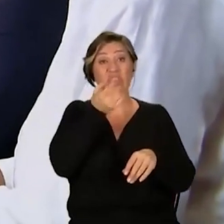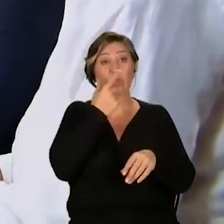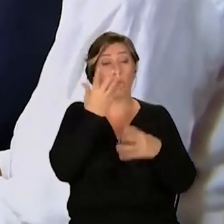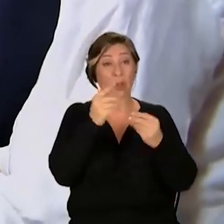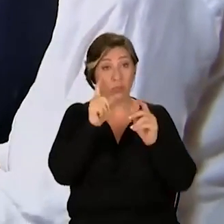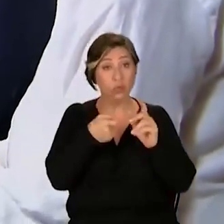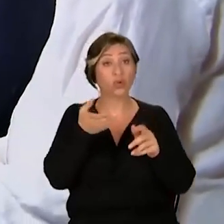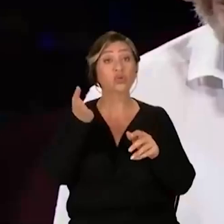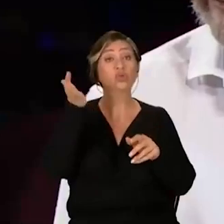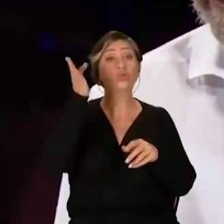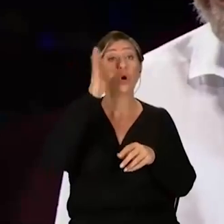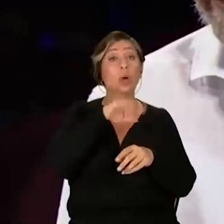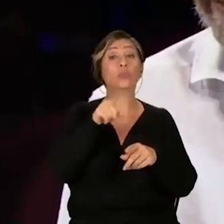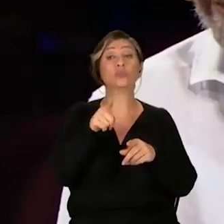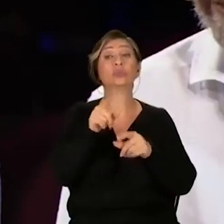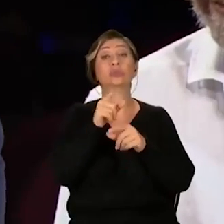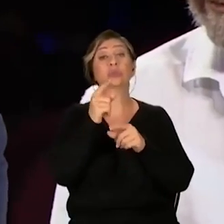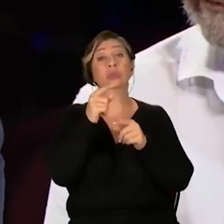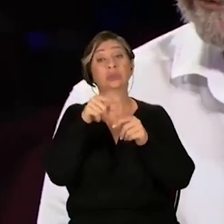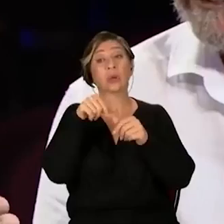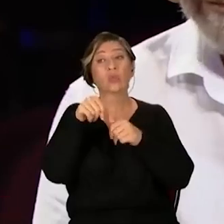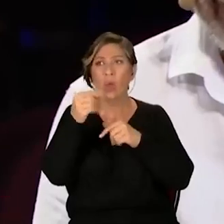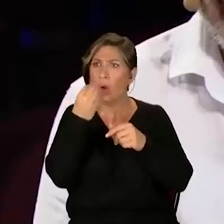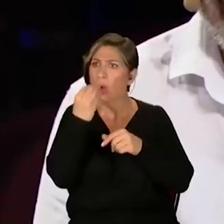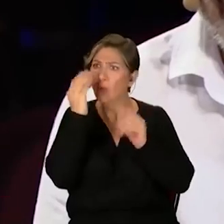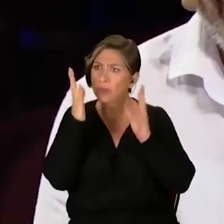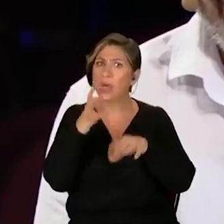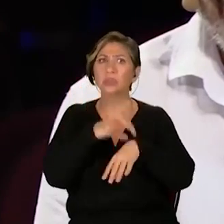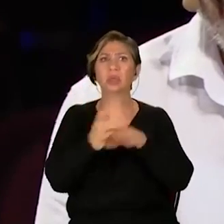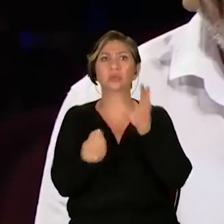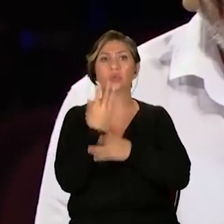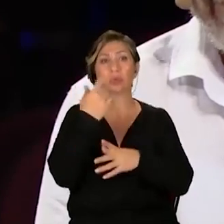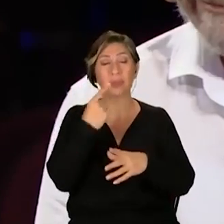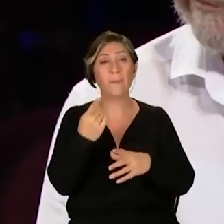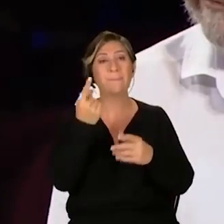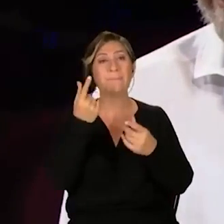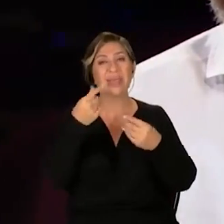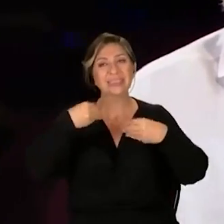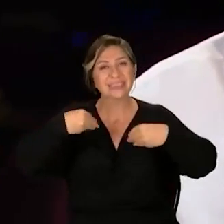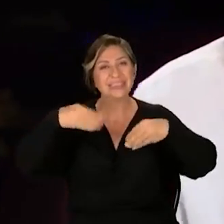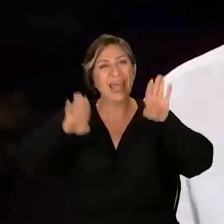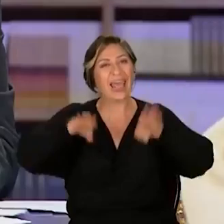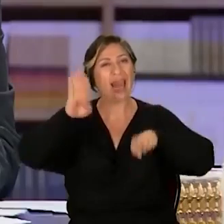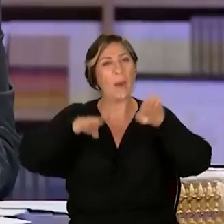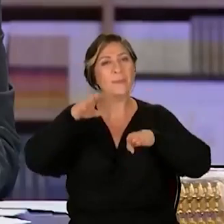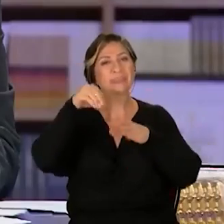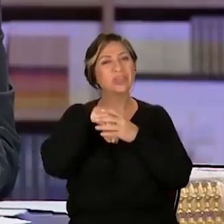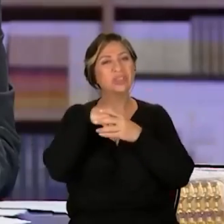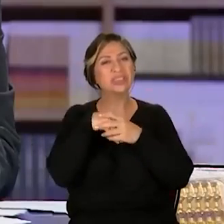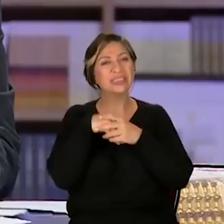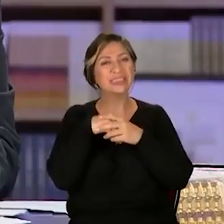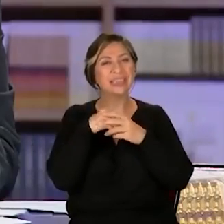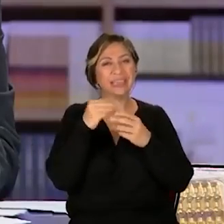bulunuyor. Ondan sonra diyorlar ki işte bunun bir uzun vadeli zararları var, şu tip hastalıklara sebep oluyor. Biraz da pazarlama biliminin oradaki hani